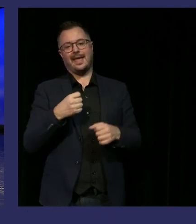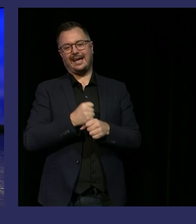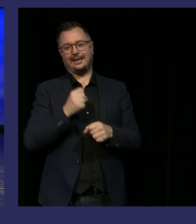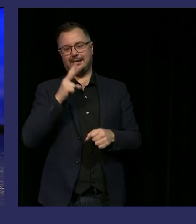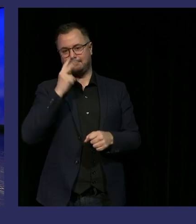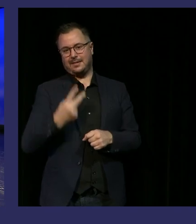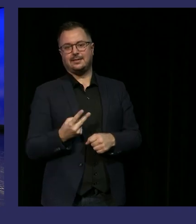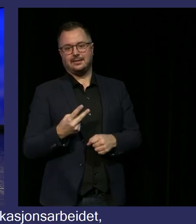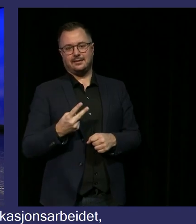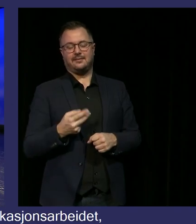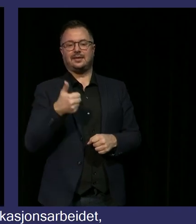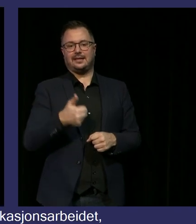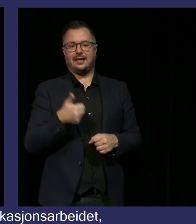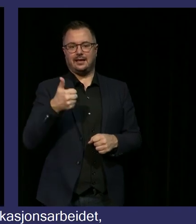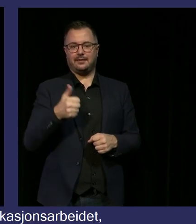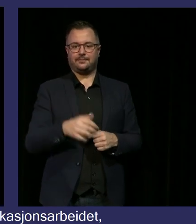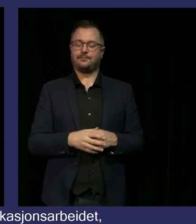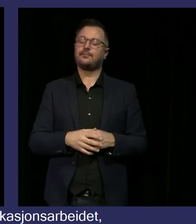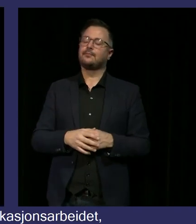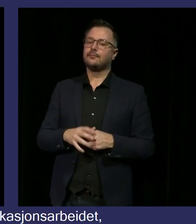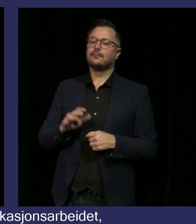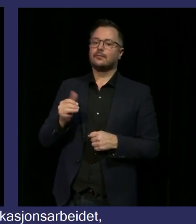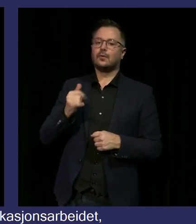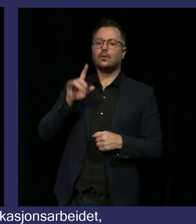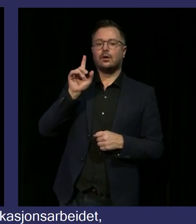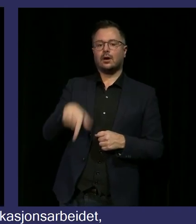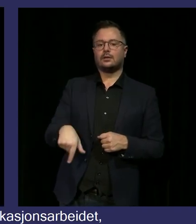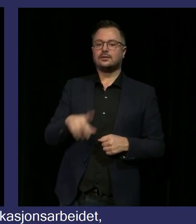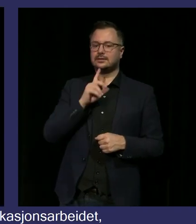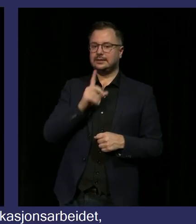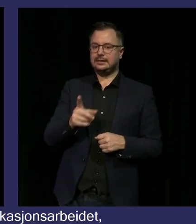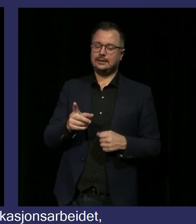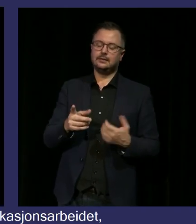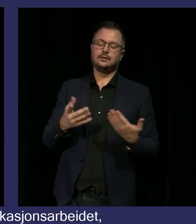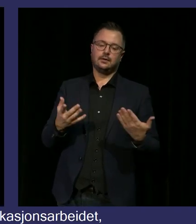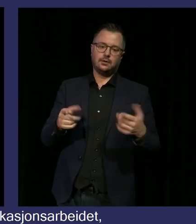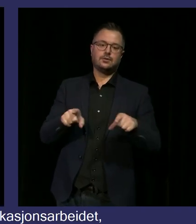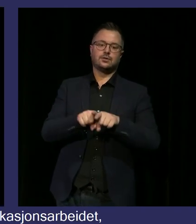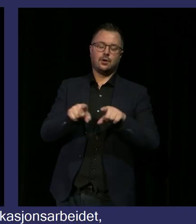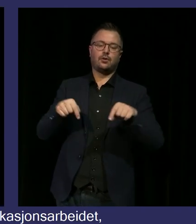fall. Ja, du kan si, det jo sånn at